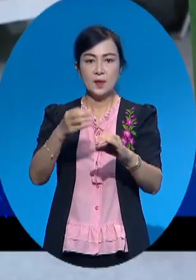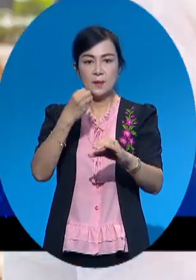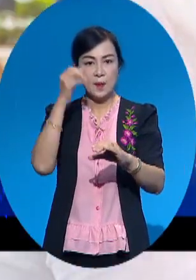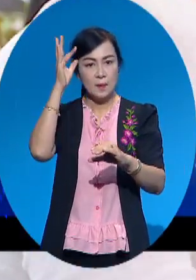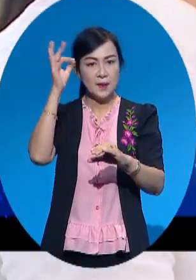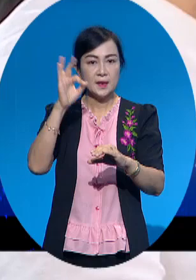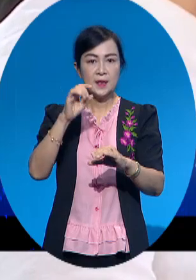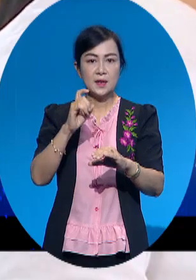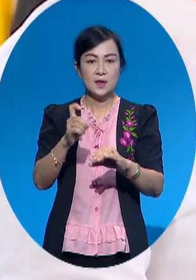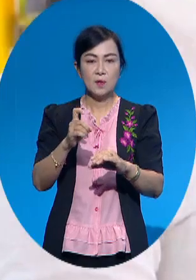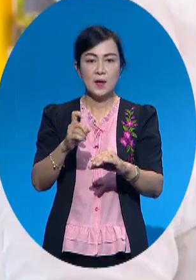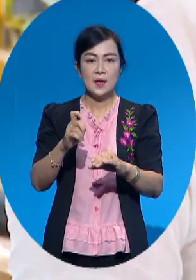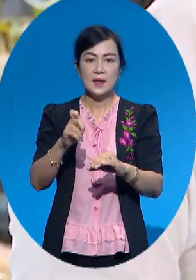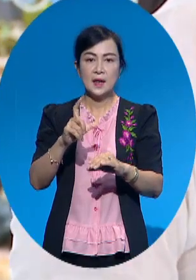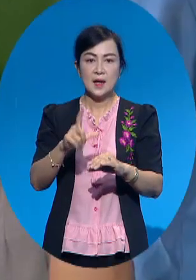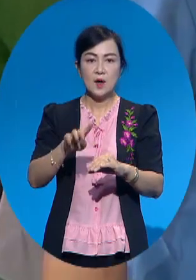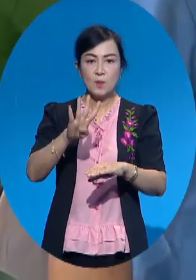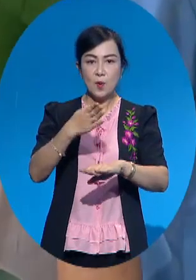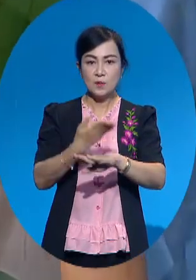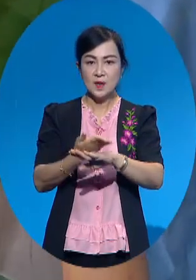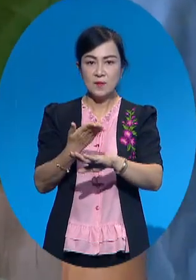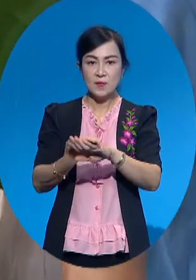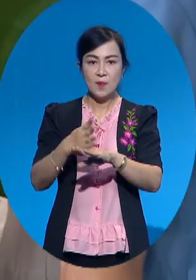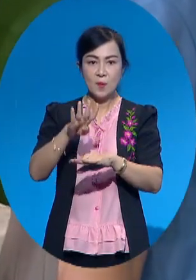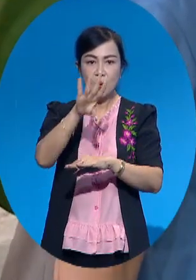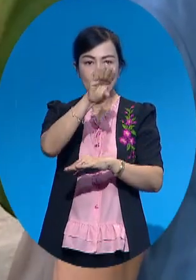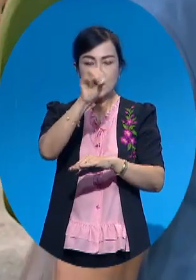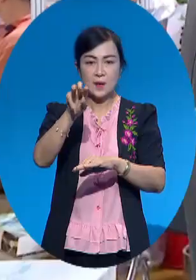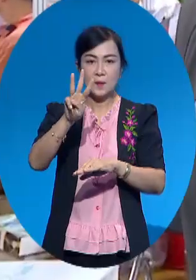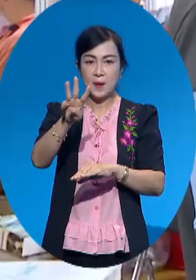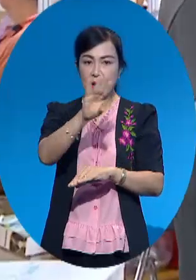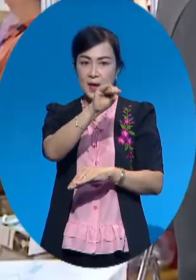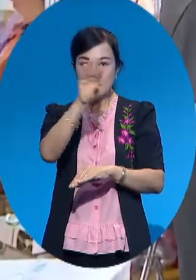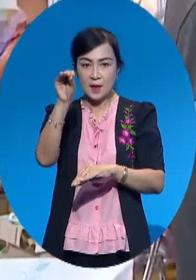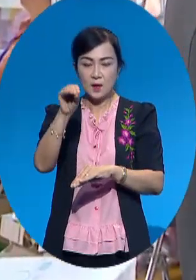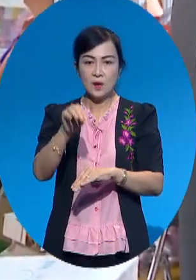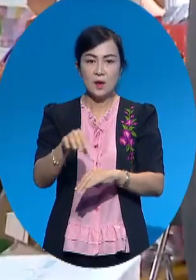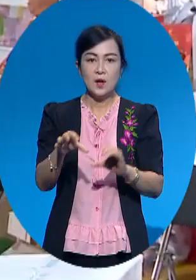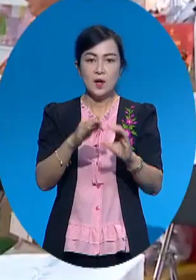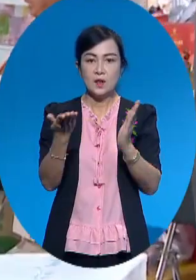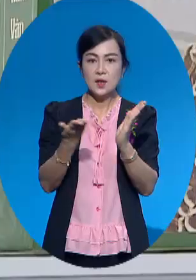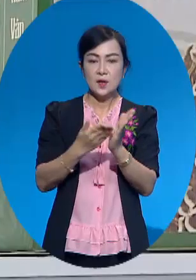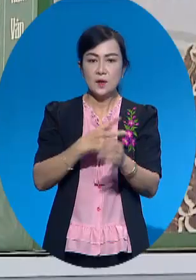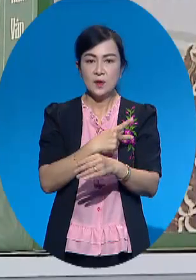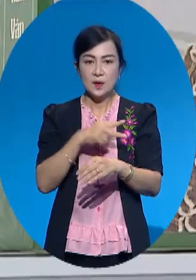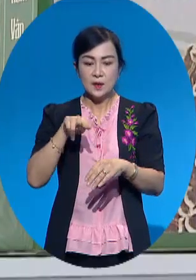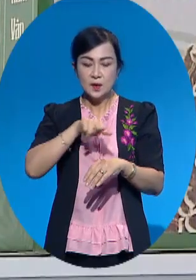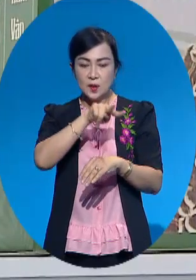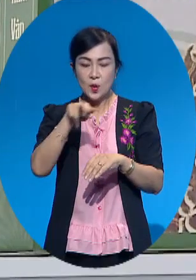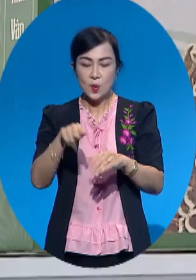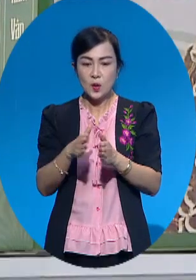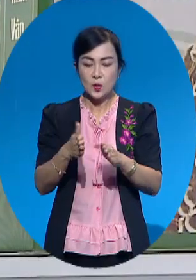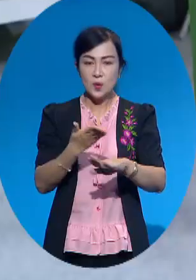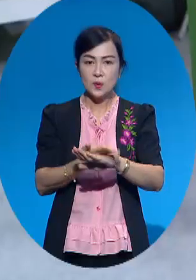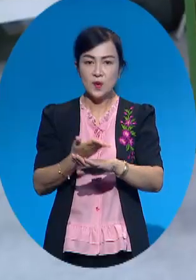Phẩm Xanh thành đồng tại Đắk lắ đã có bốn sản phẩm đạt tiêu chuẩn bốn sao và ba sao dịp này công giới thiệu đến khách tham quan nhiều sản vật